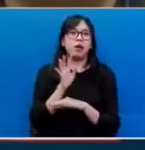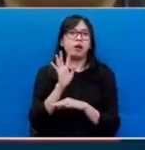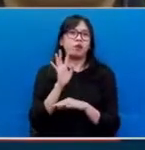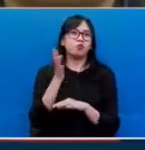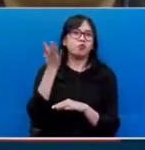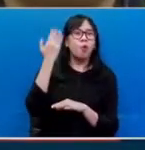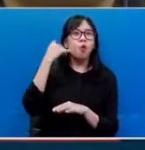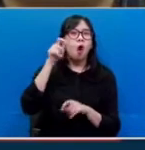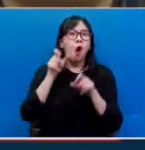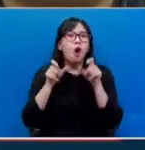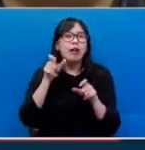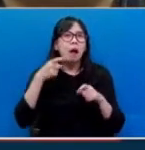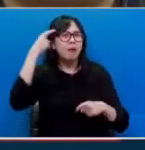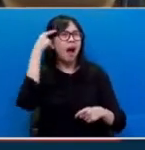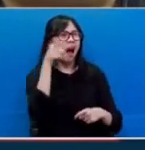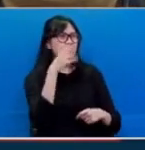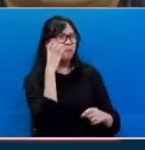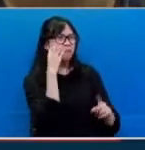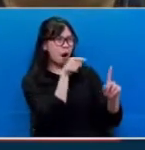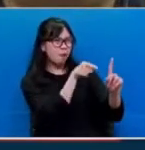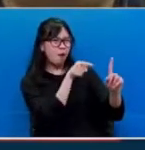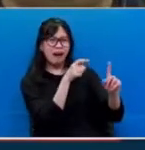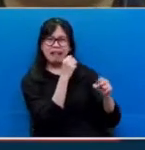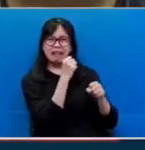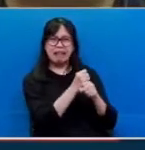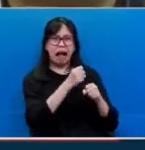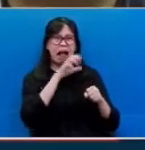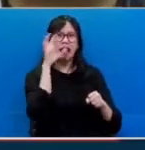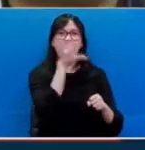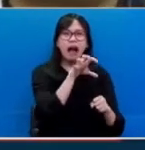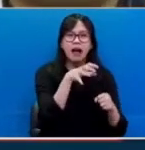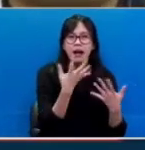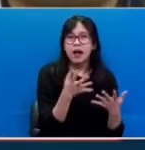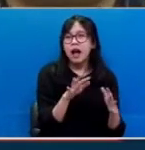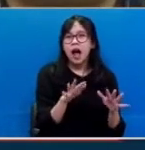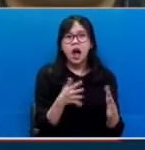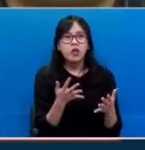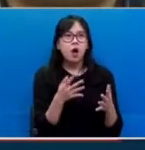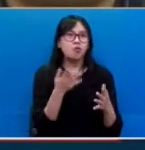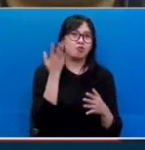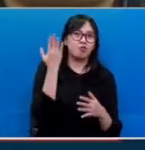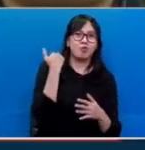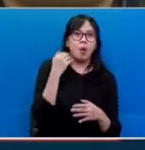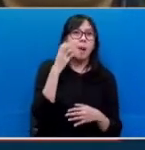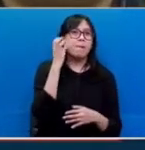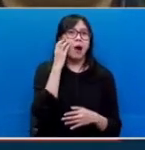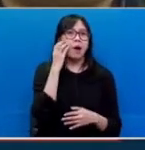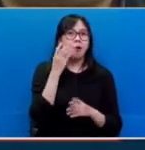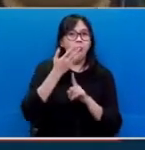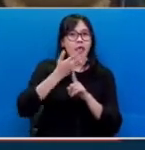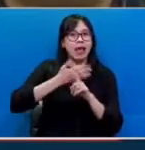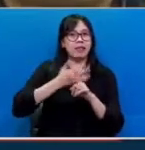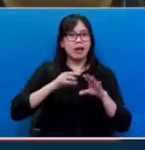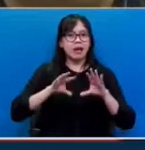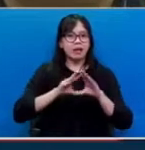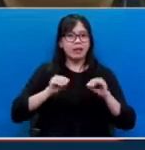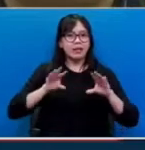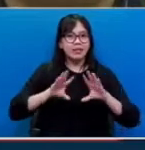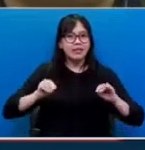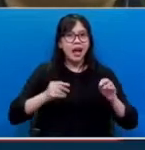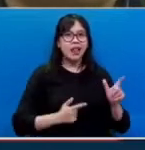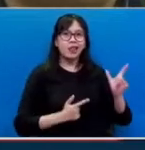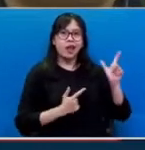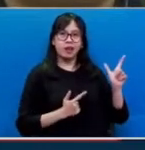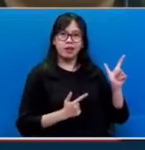selama ini digambarkan tentang Prabowo ya khususnya eh terkait dengan latar belakangnya sebagai tentara dan kita